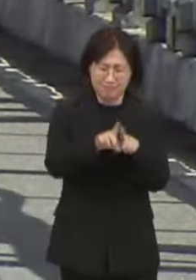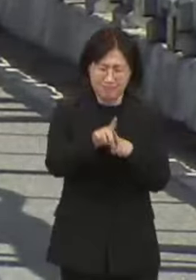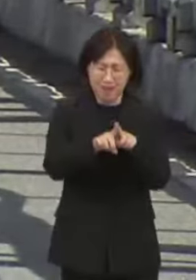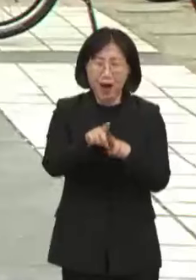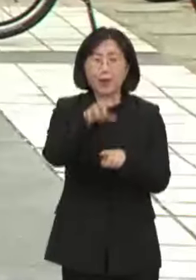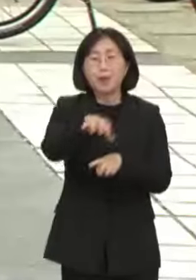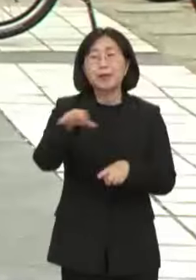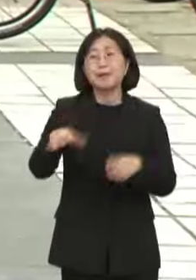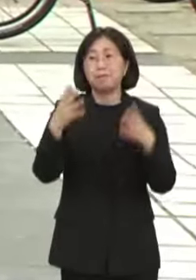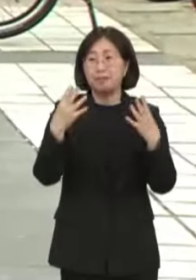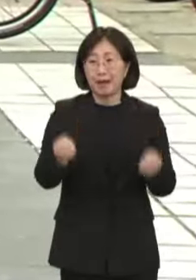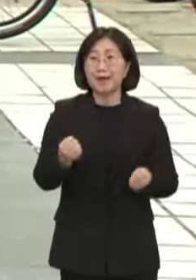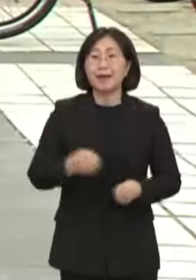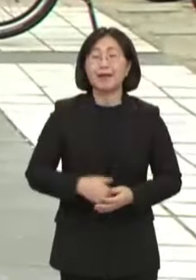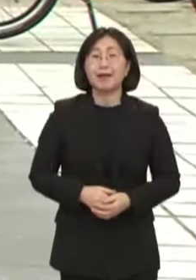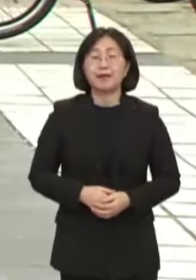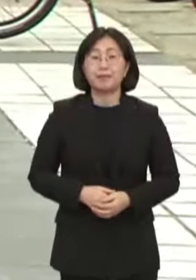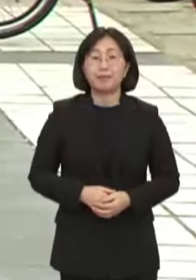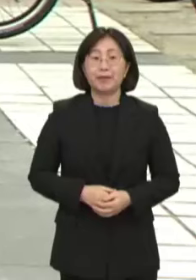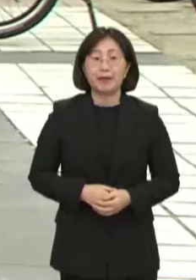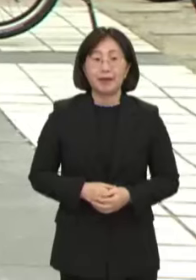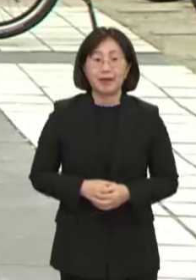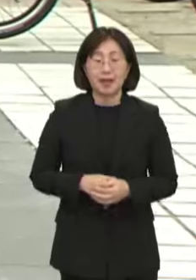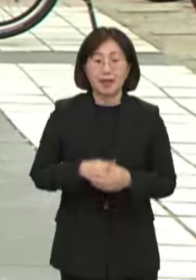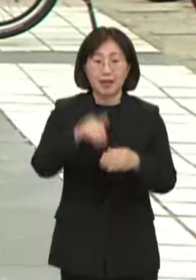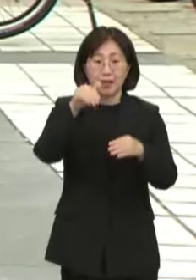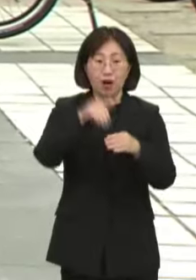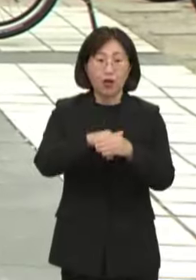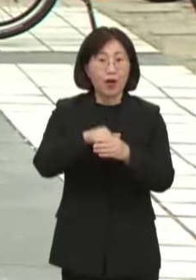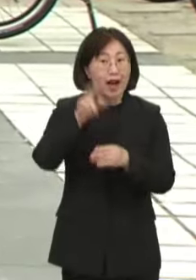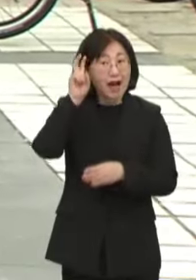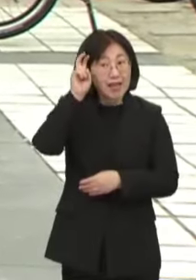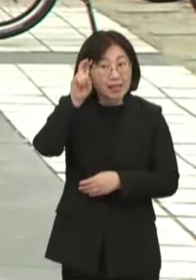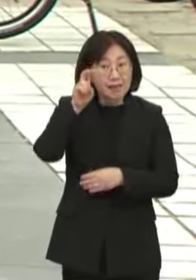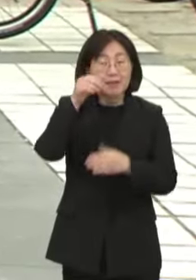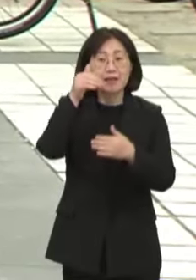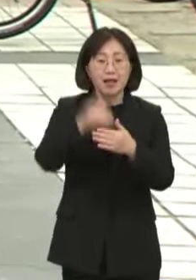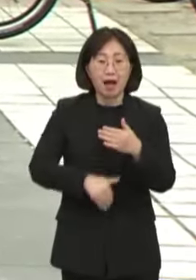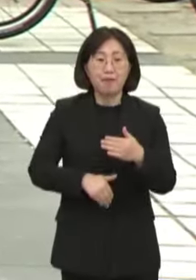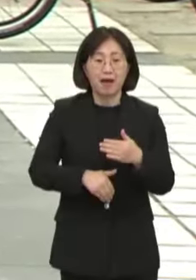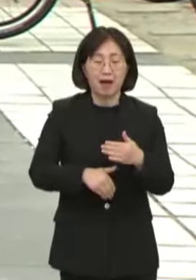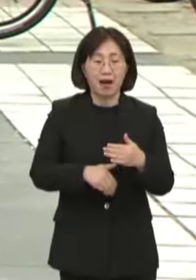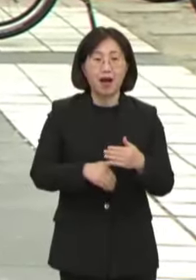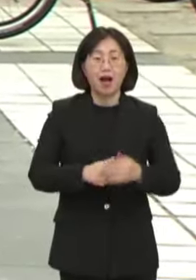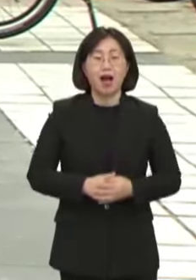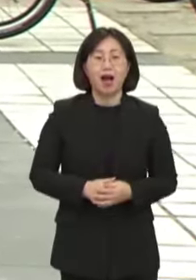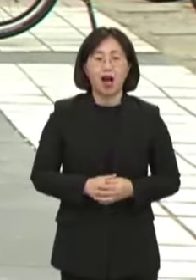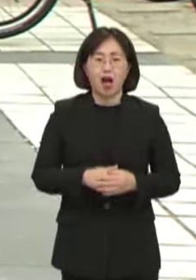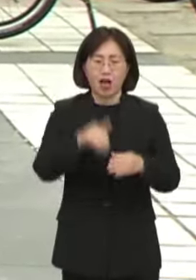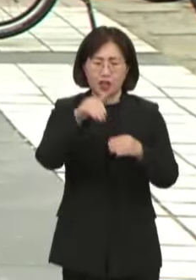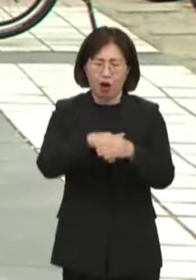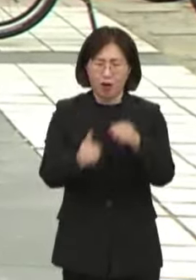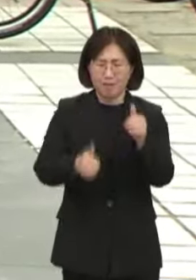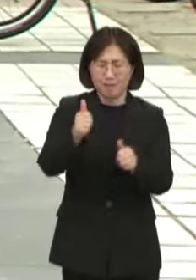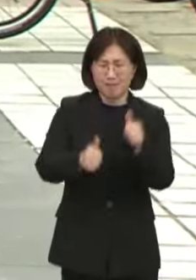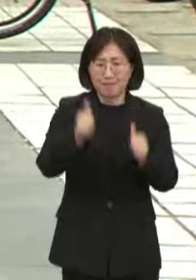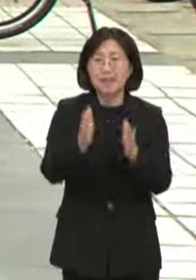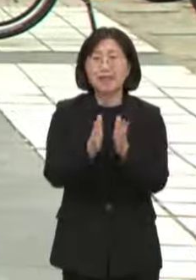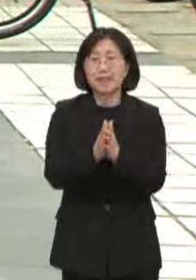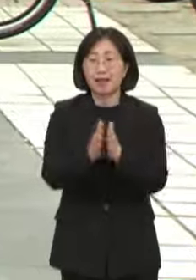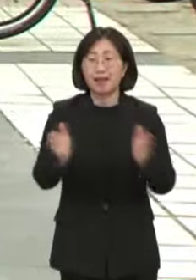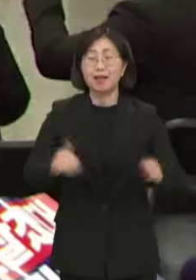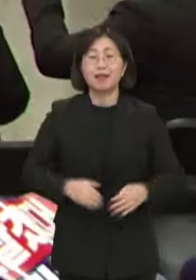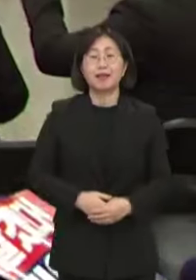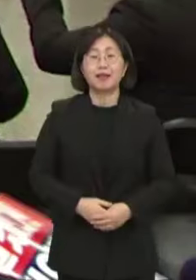있습니다. 총선이 20여일 앞으로 다가오면서 각 당이 총선 체제로 전환하고 본격적인 선거전에